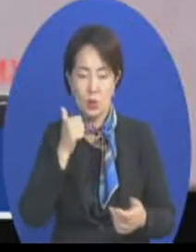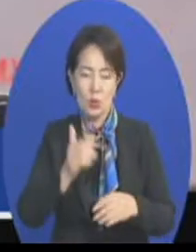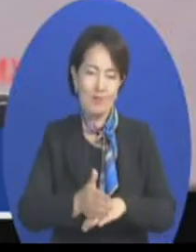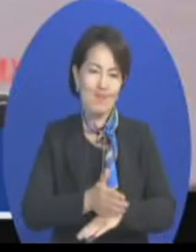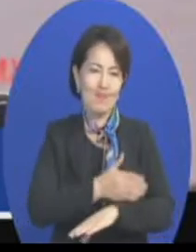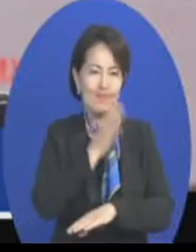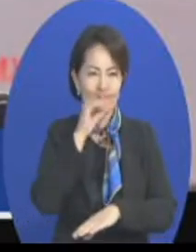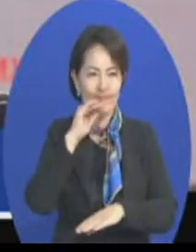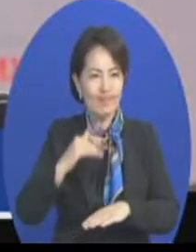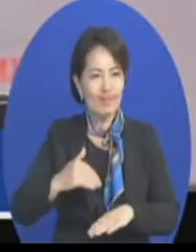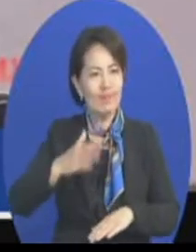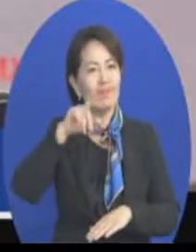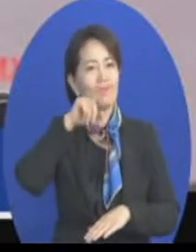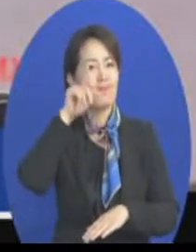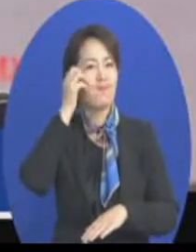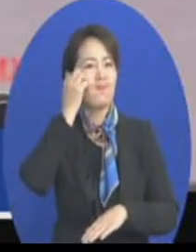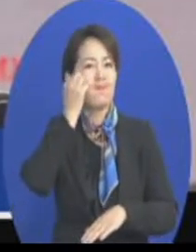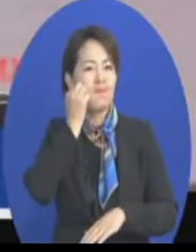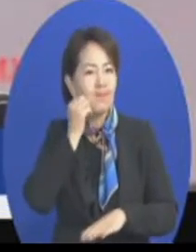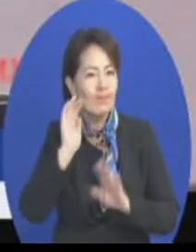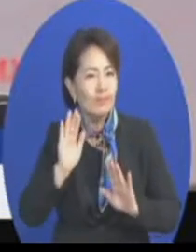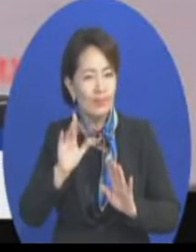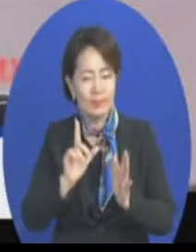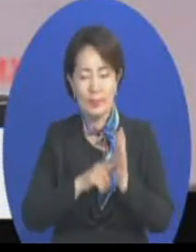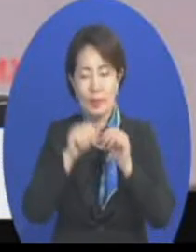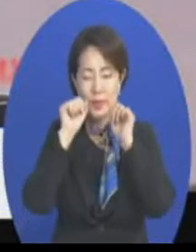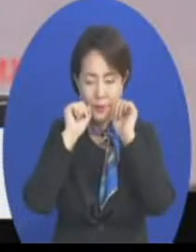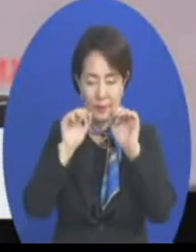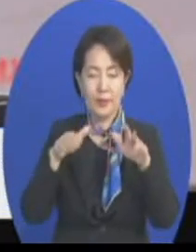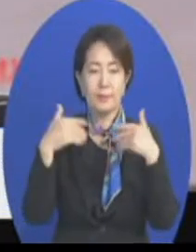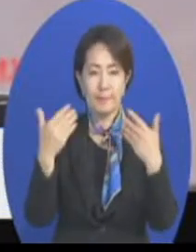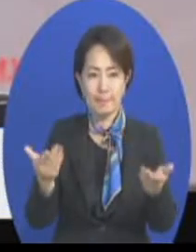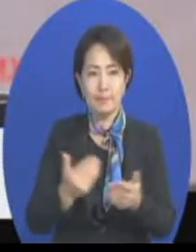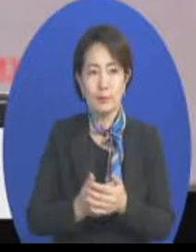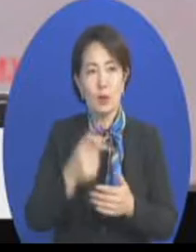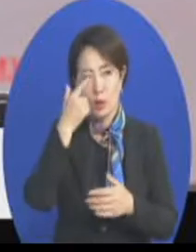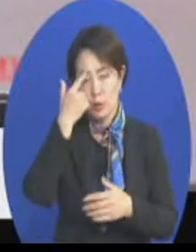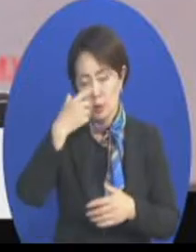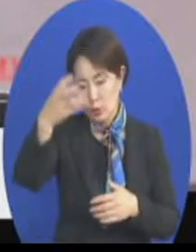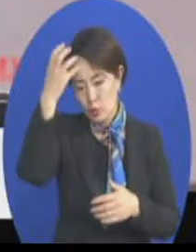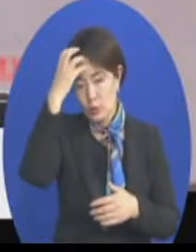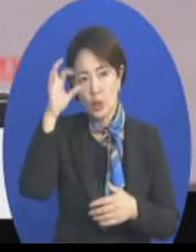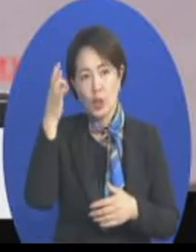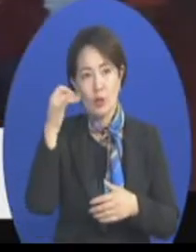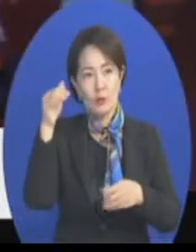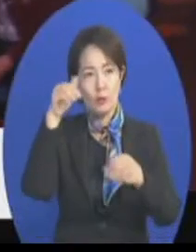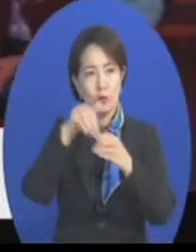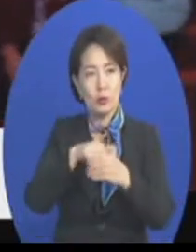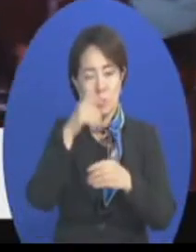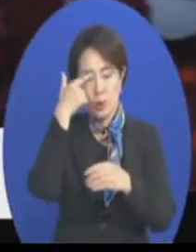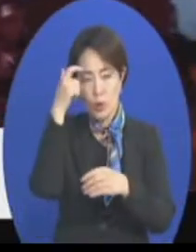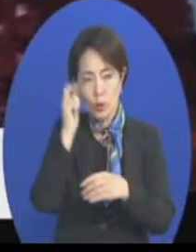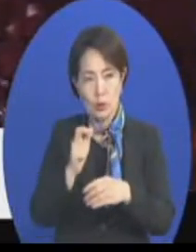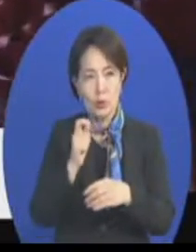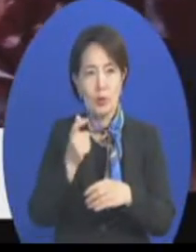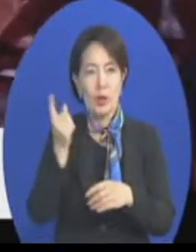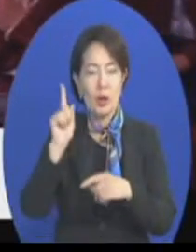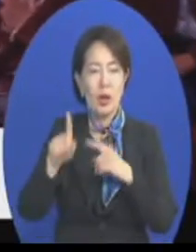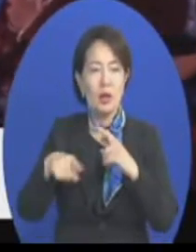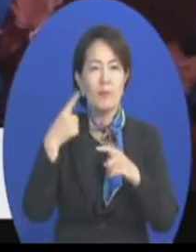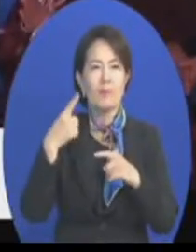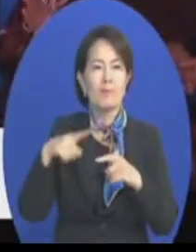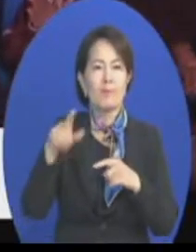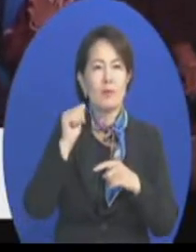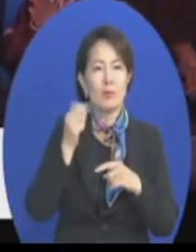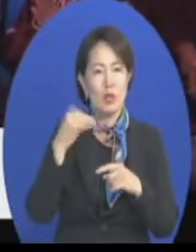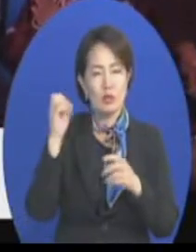урт удаан насны үзэлийн өрөөлийг өргөн дэвшүүлье. Монгол төрийн ой санхын Монгол хүн хамгийн том байх